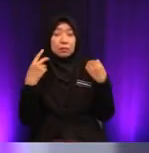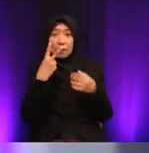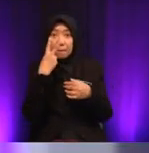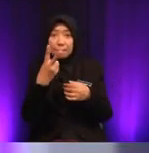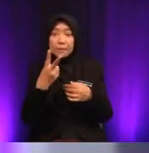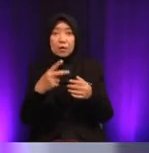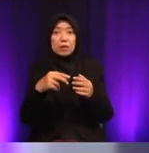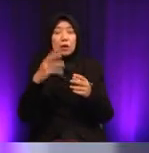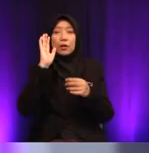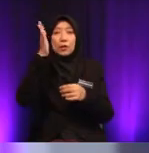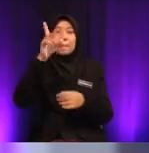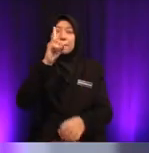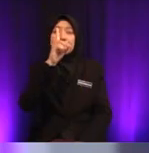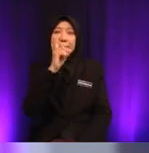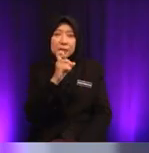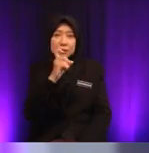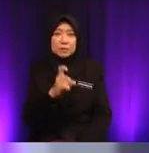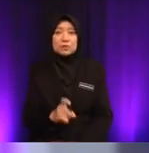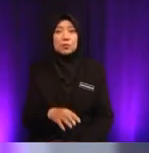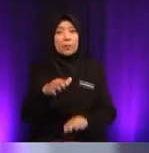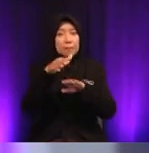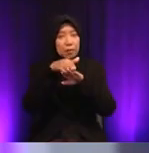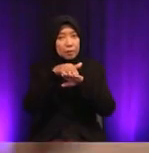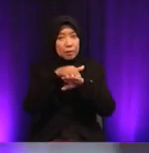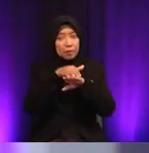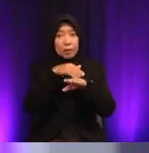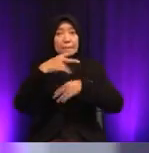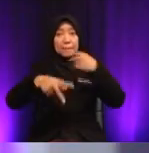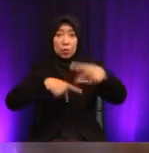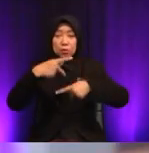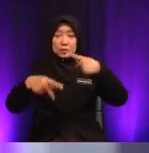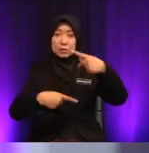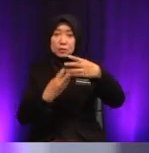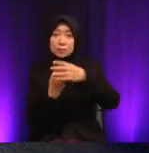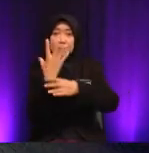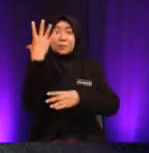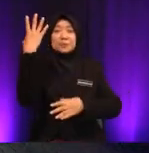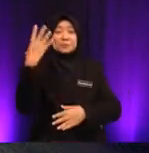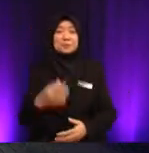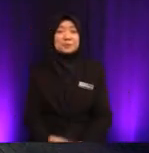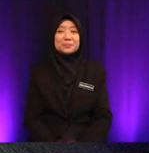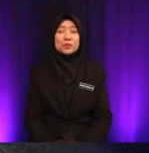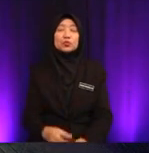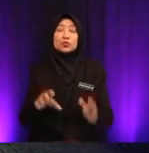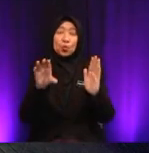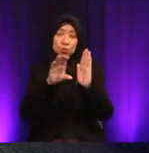kemudian kita kan memperlahan kan proses percabahan biji benih Oh kalau kita impor dari India